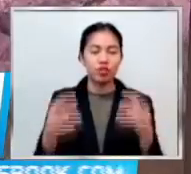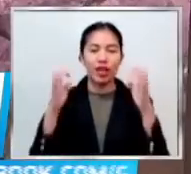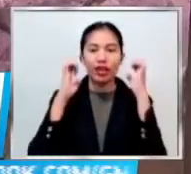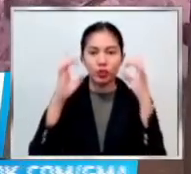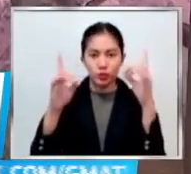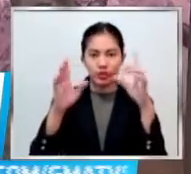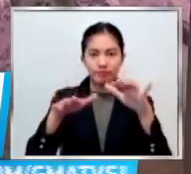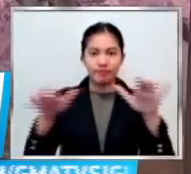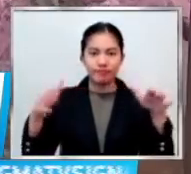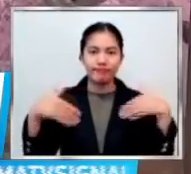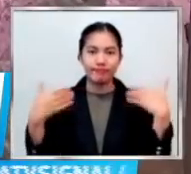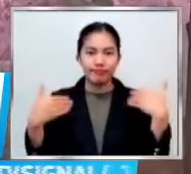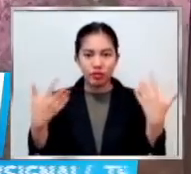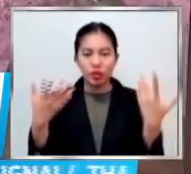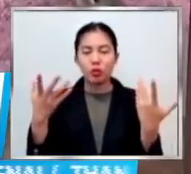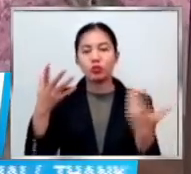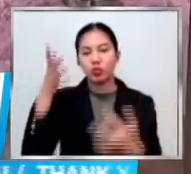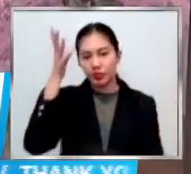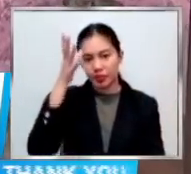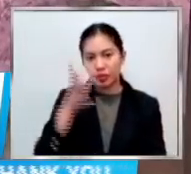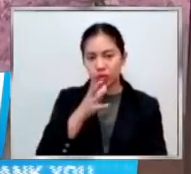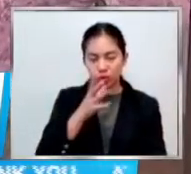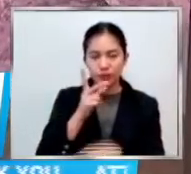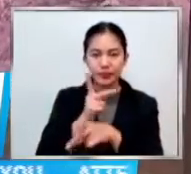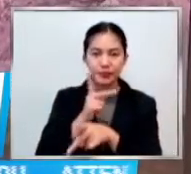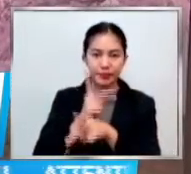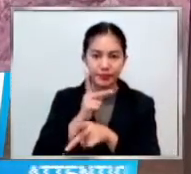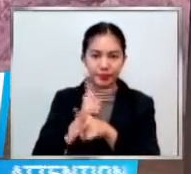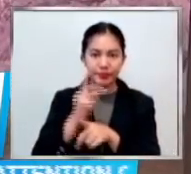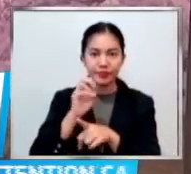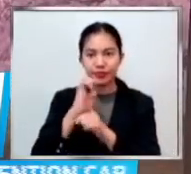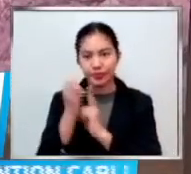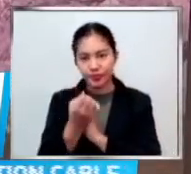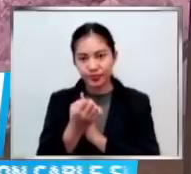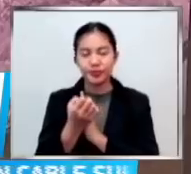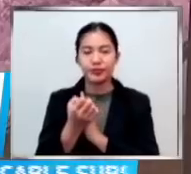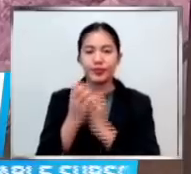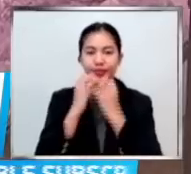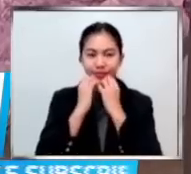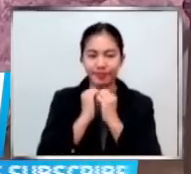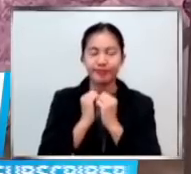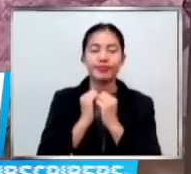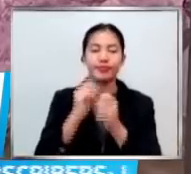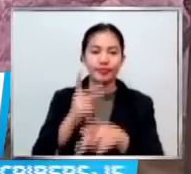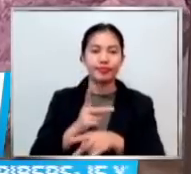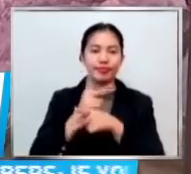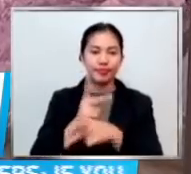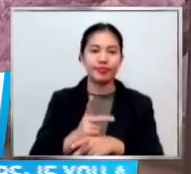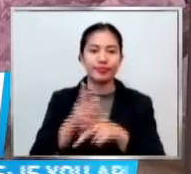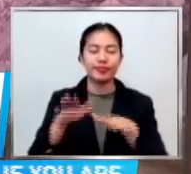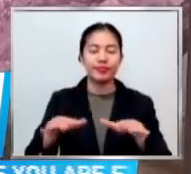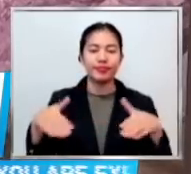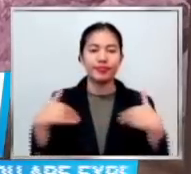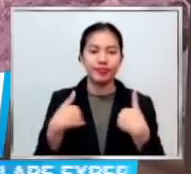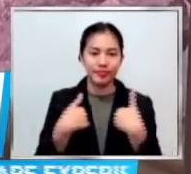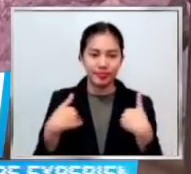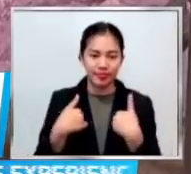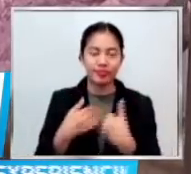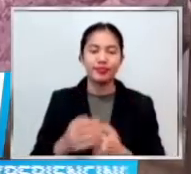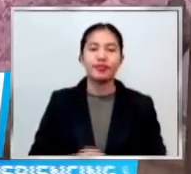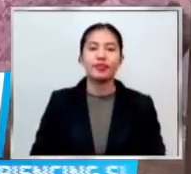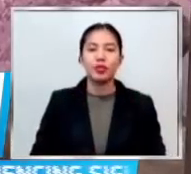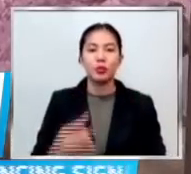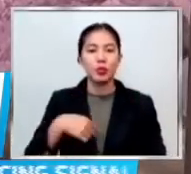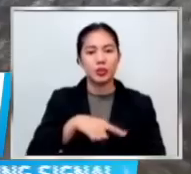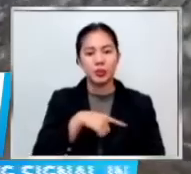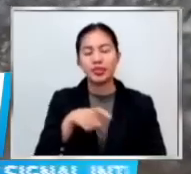mga magulang ang pangangalaga sa kalikasan at sa mga hayop. Bagay na dapat pa rin pagtuunan at pagnilayan ngayong may